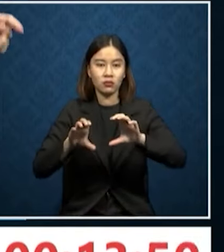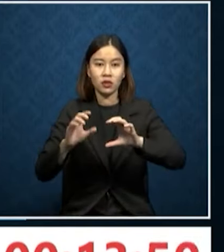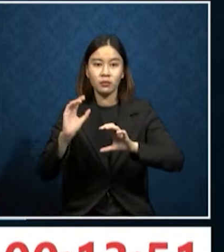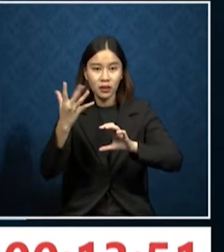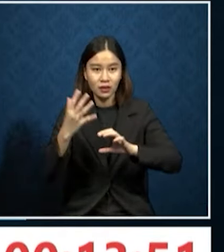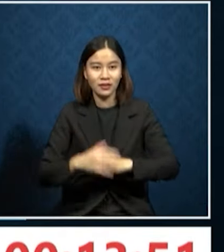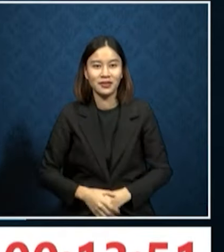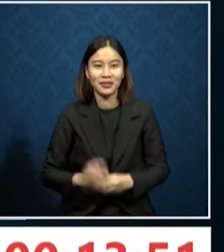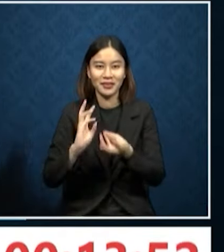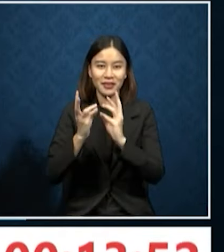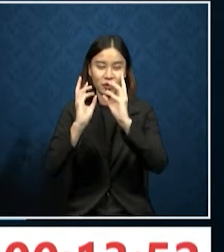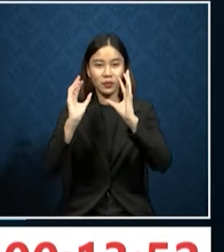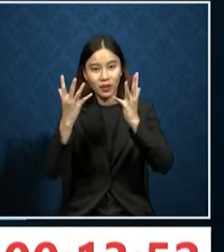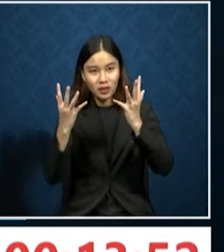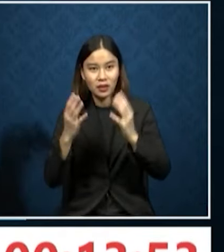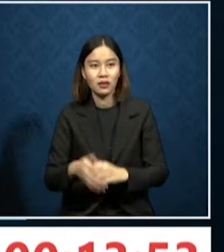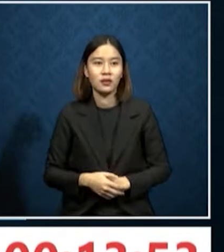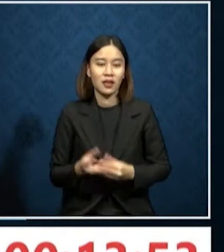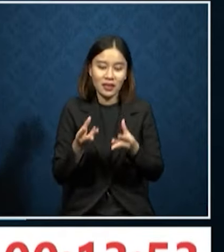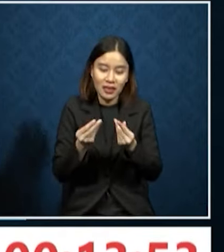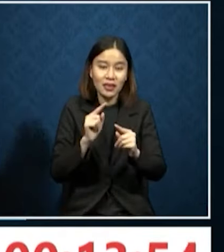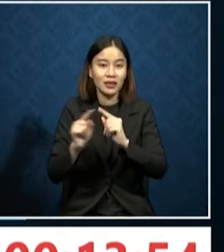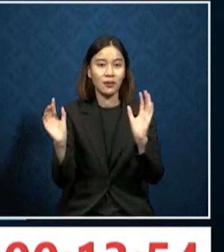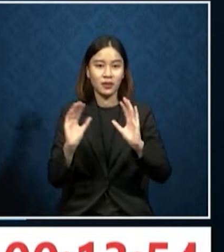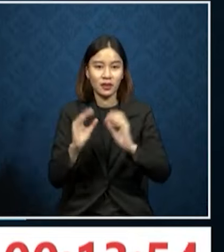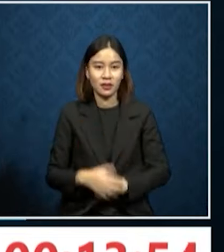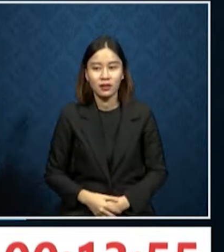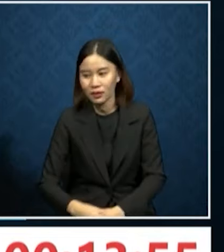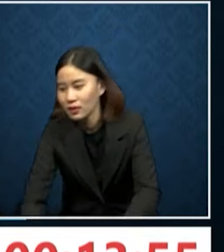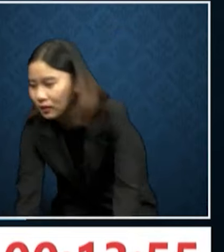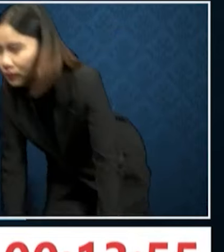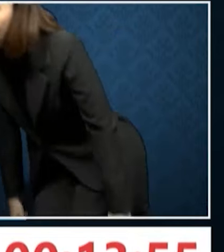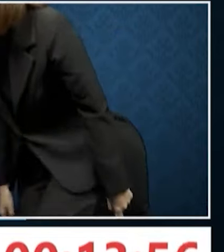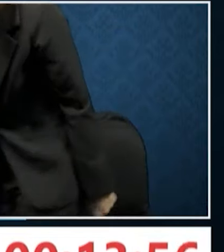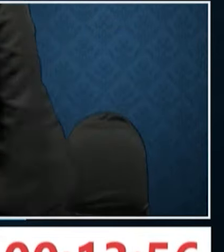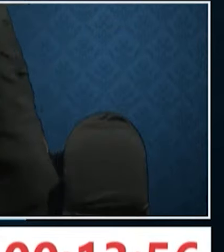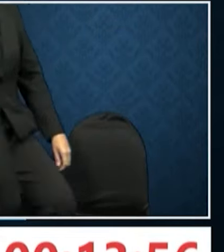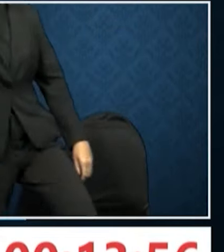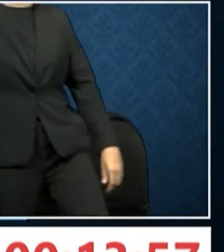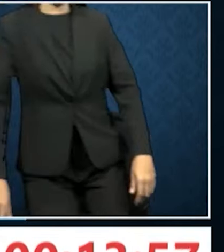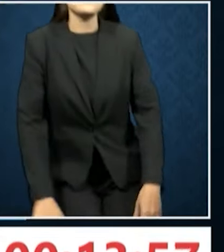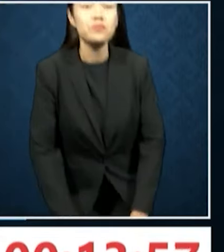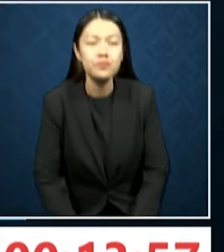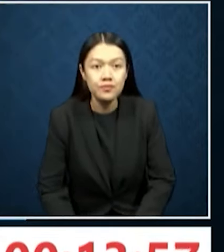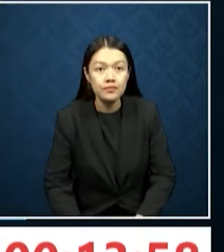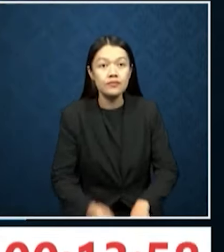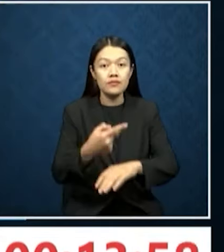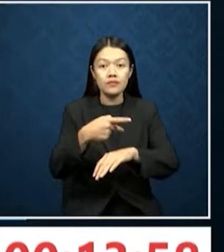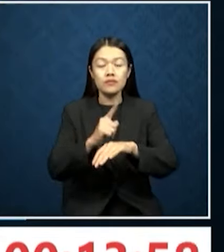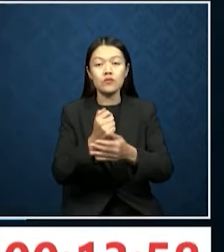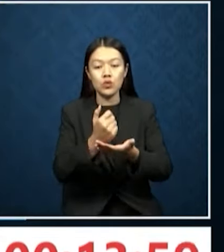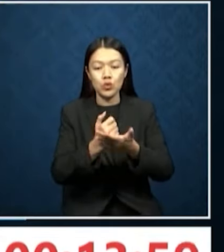ไม่ใช่ผงฝุ่นไม่ใช่ธุลีดินท่านประธานครับประเทศจีนสามารถเอาชนะปัญหาความยากจ